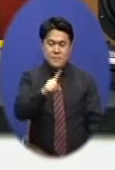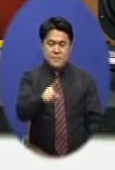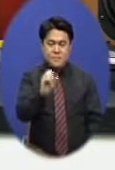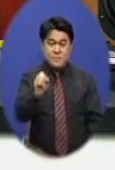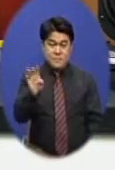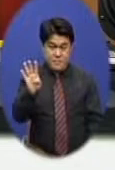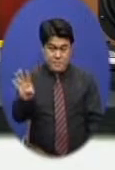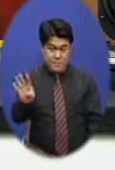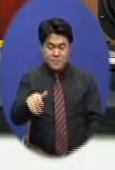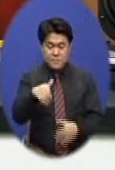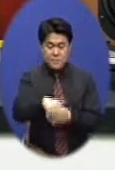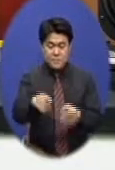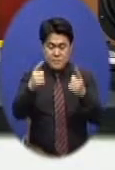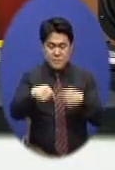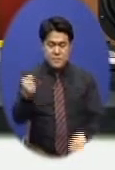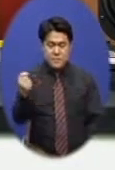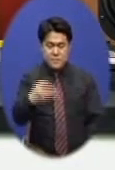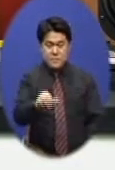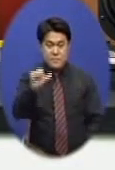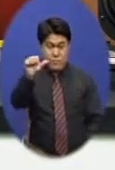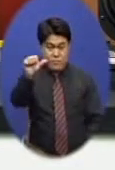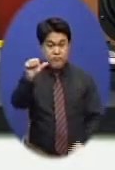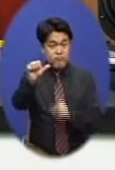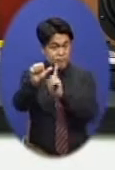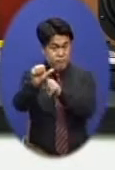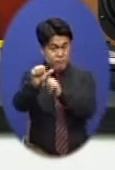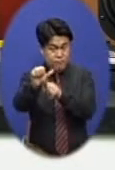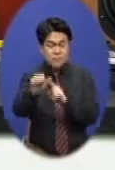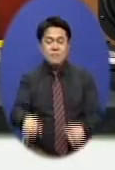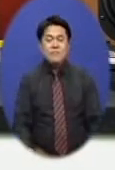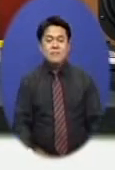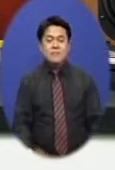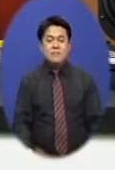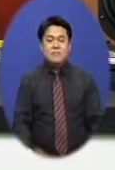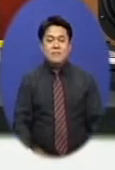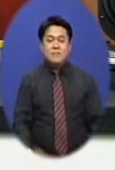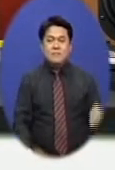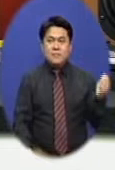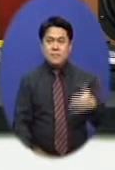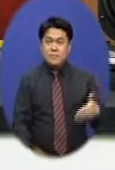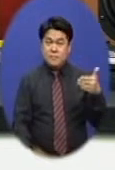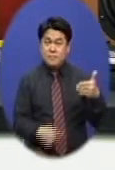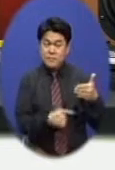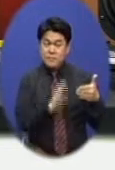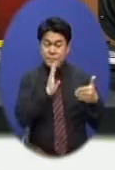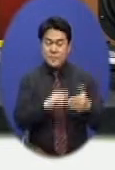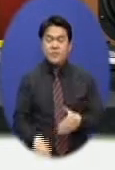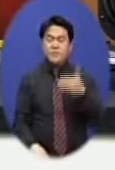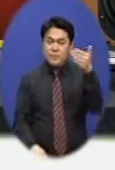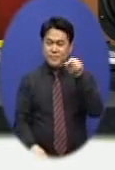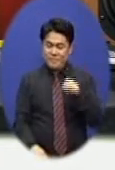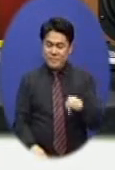060608-1004번이죠. 자 심사투표 번호가 5번. 5번입니다. 5번을 누르시고 자 아홉 번째 참여자인가요? 네. 9번을